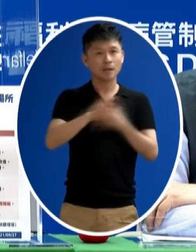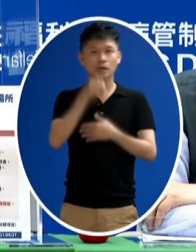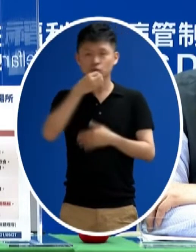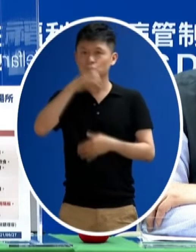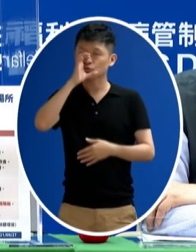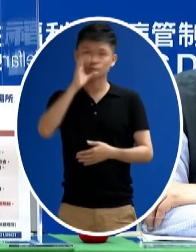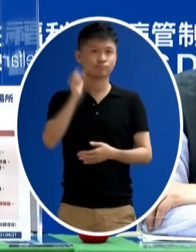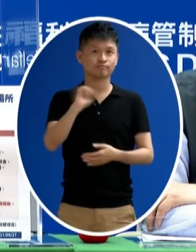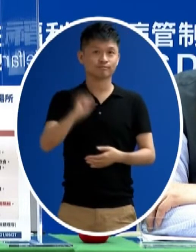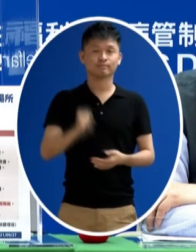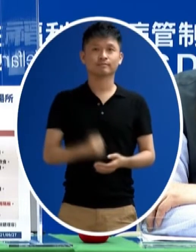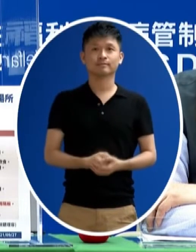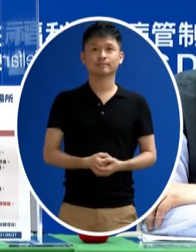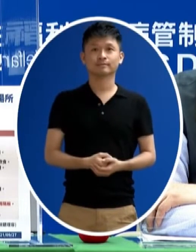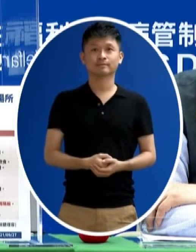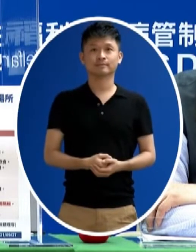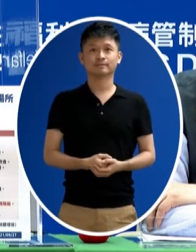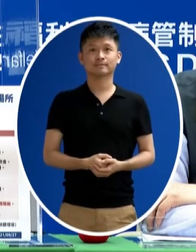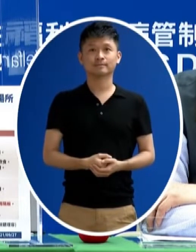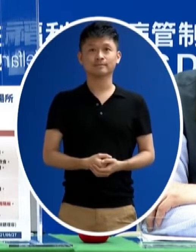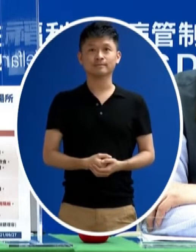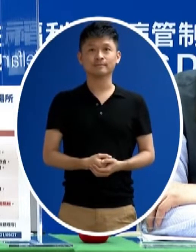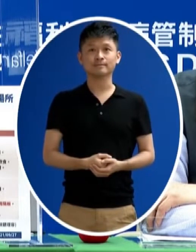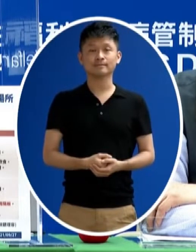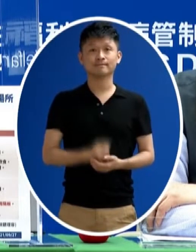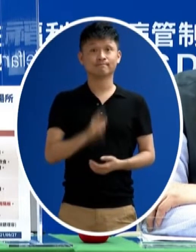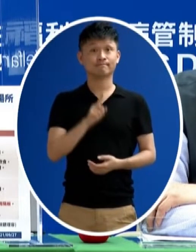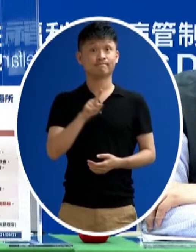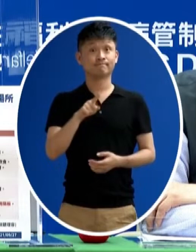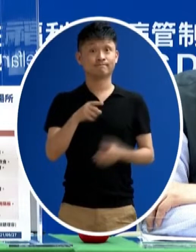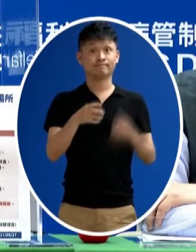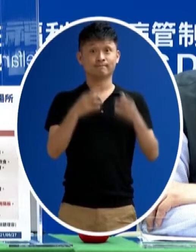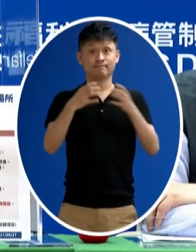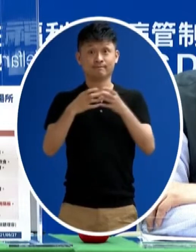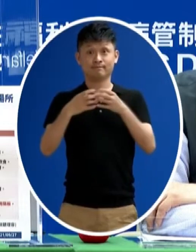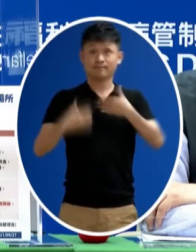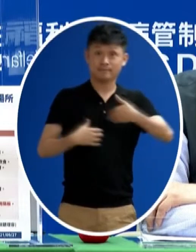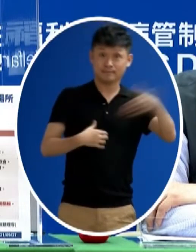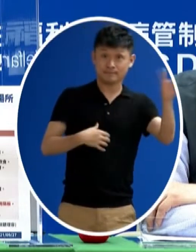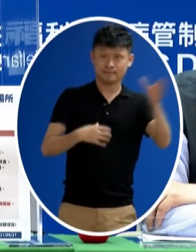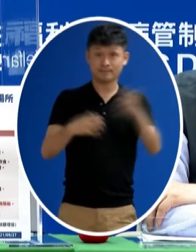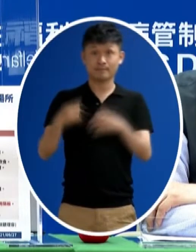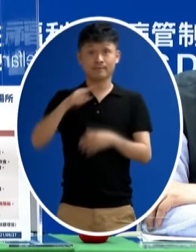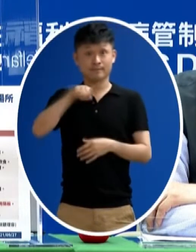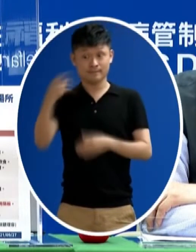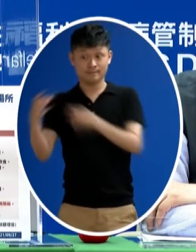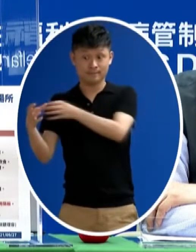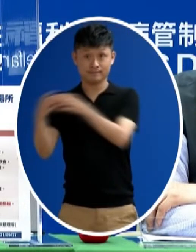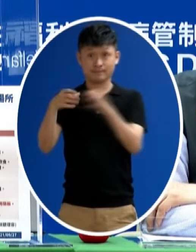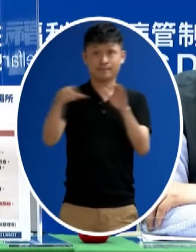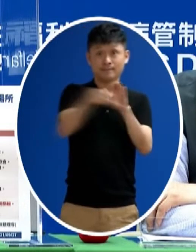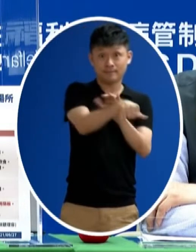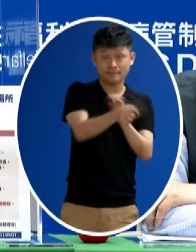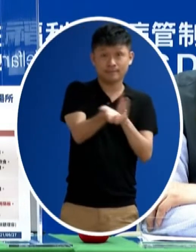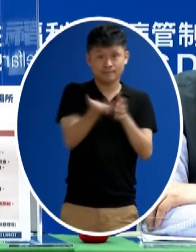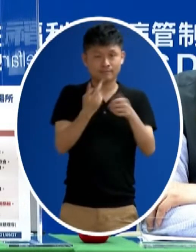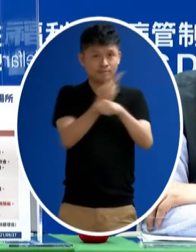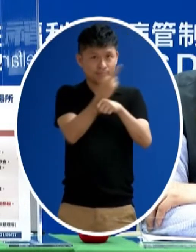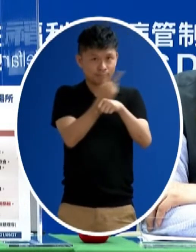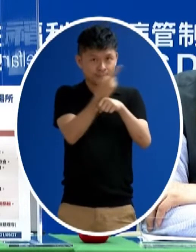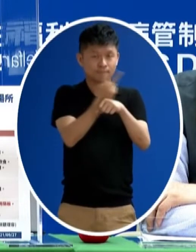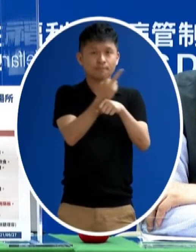里面禁止饮食。好，那当然一样，下一组顾客之间要有30分钟，那每2小时要进行换